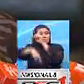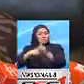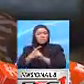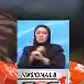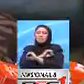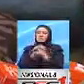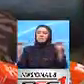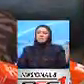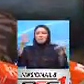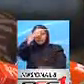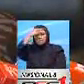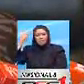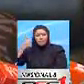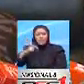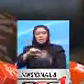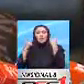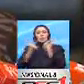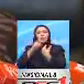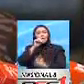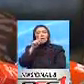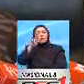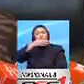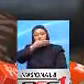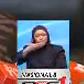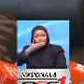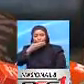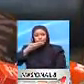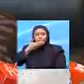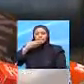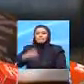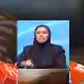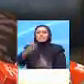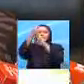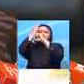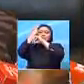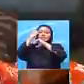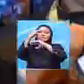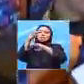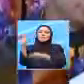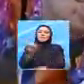anak-anak muda kita di kalangan OKU tidak boleh mencapai prestasi yang sama.